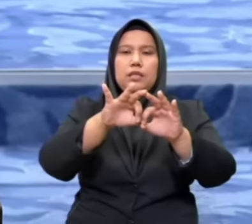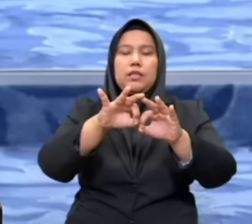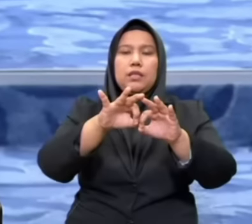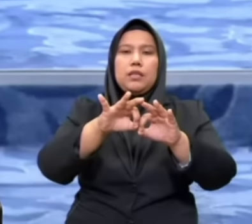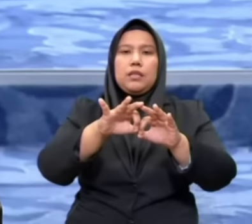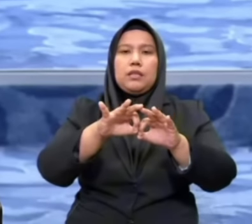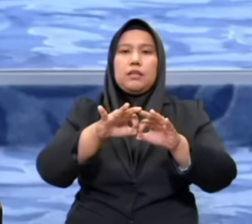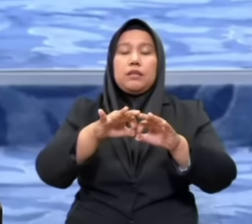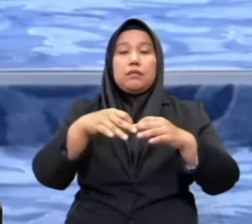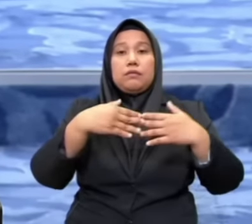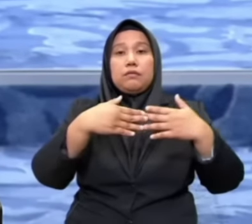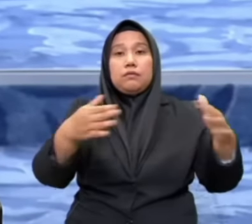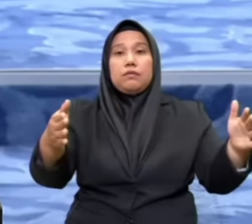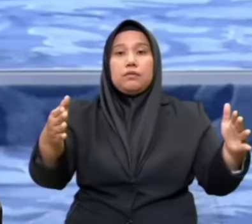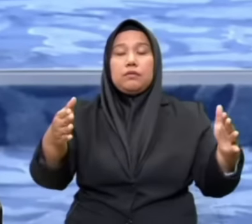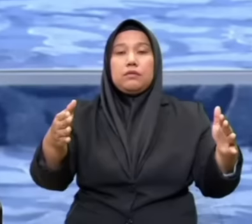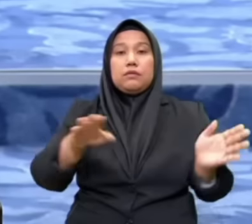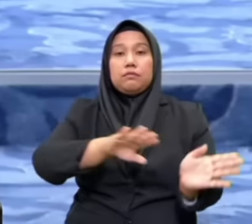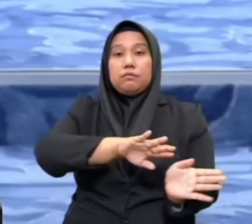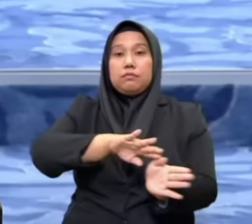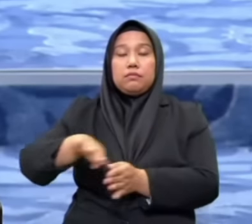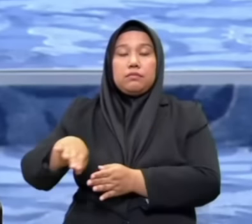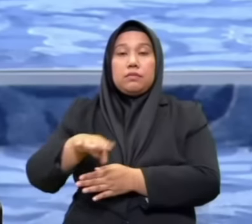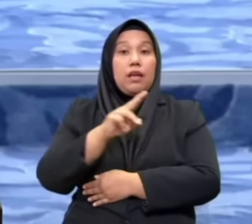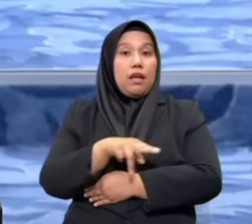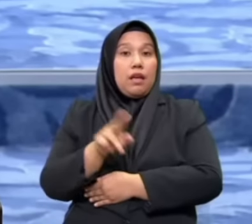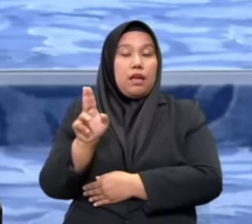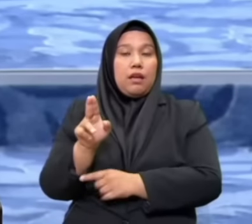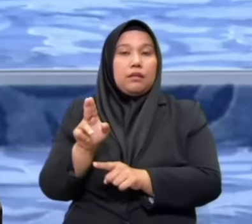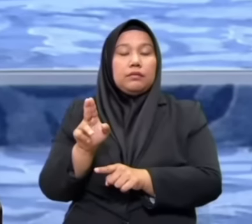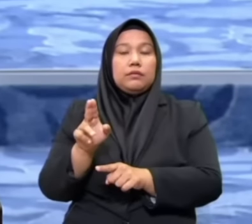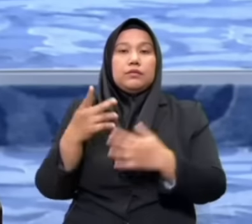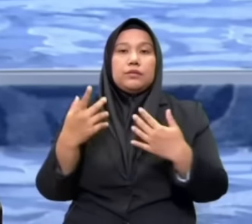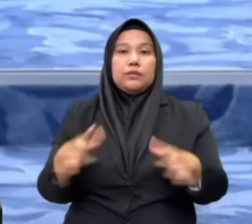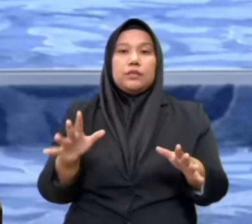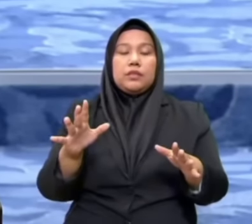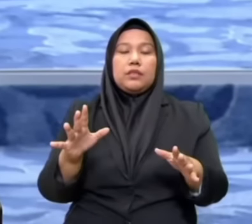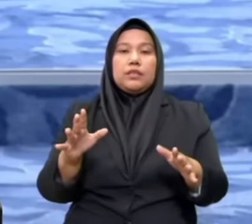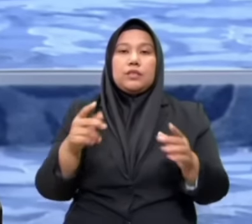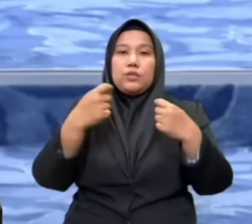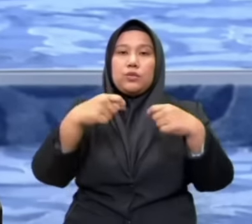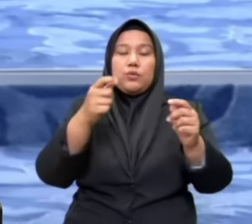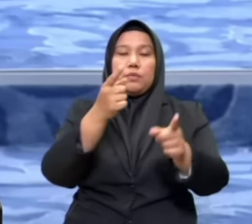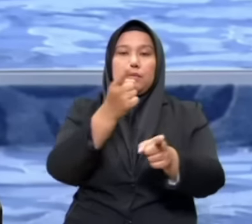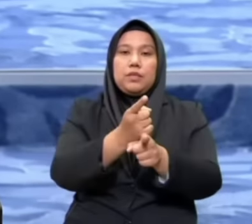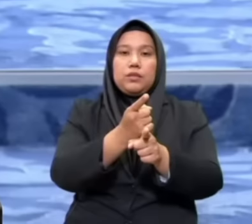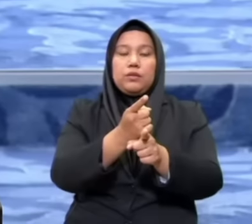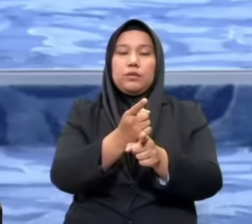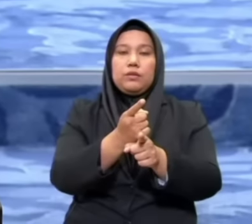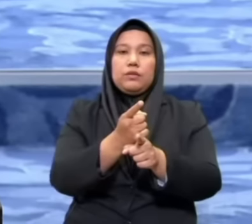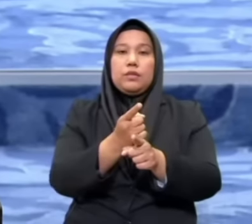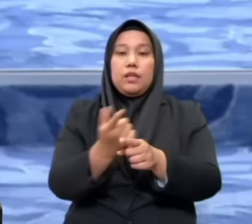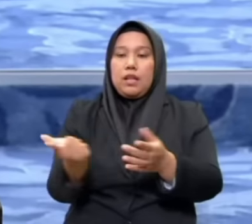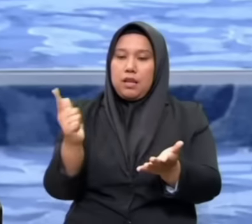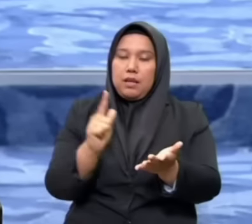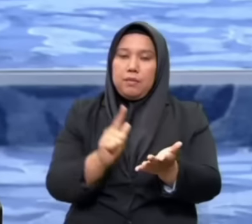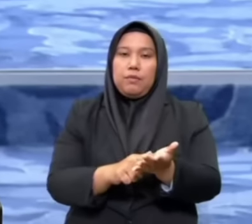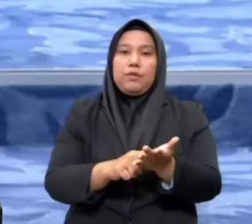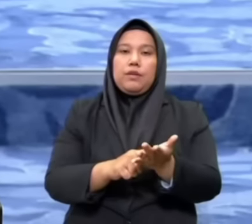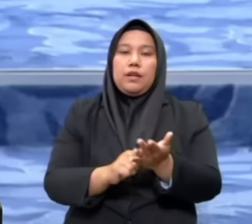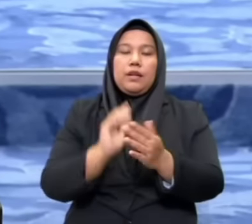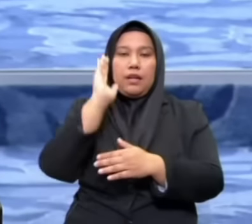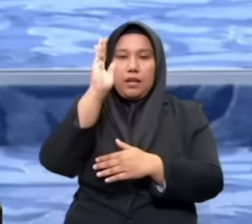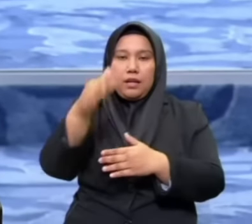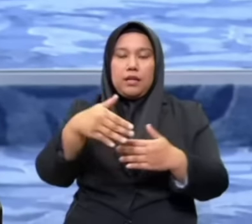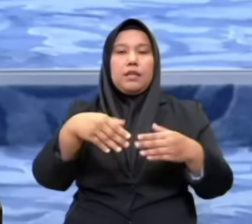diketepikan. Jadi hal-hal ini kita telah cuba betulkan dan laporan akan dimukakan dari masa